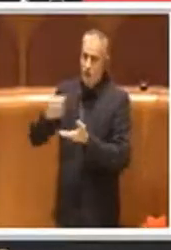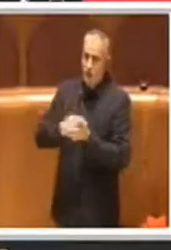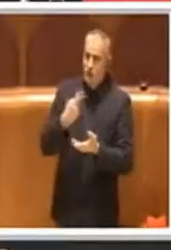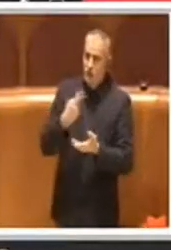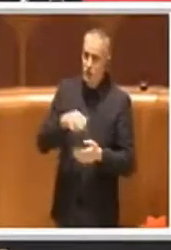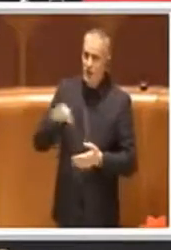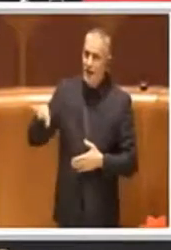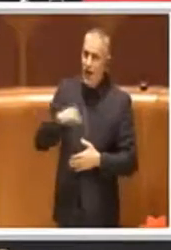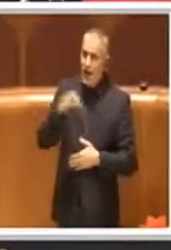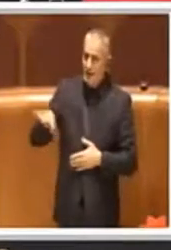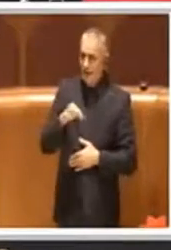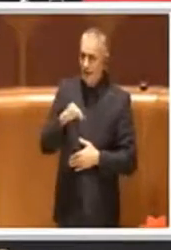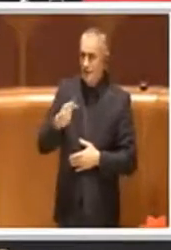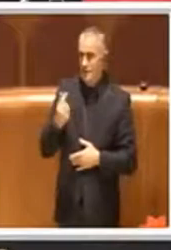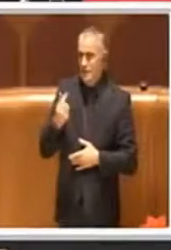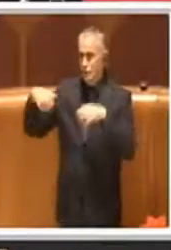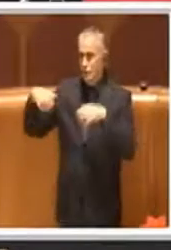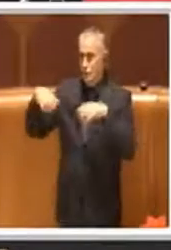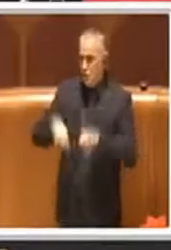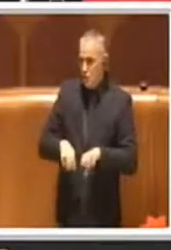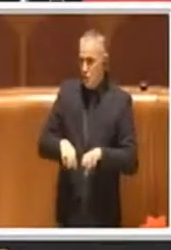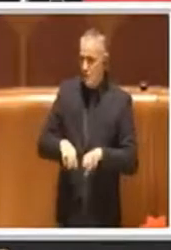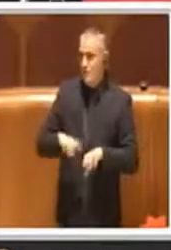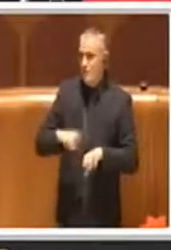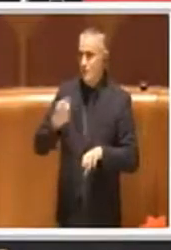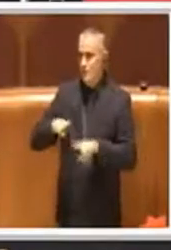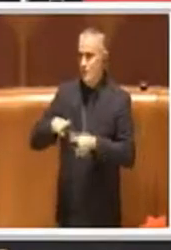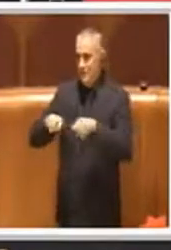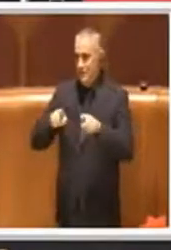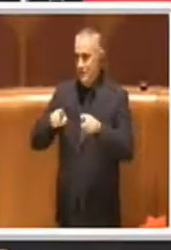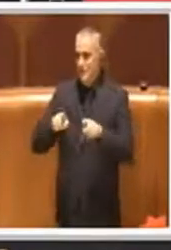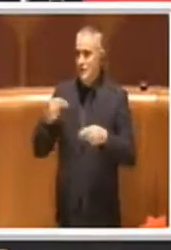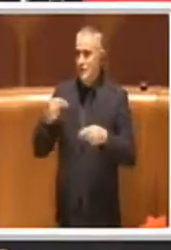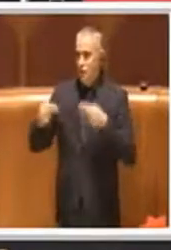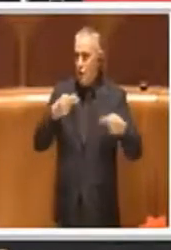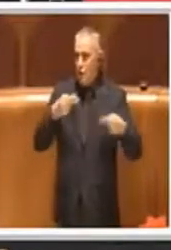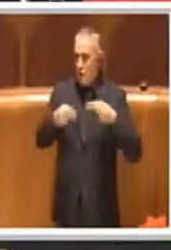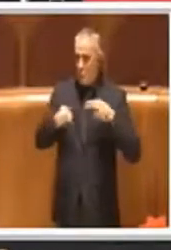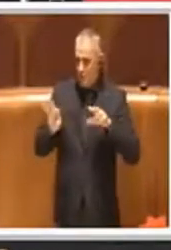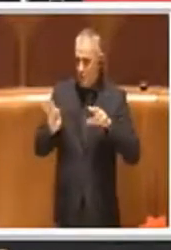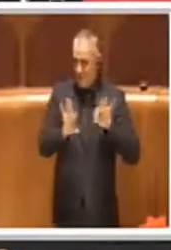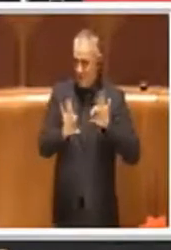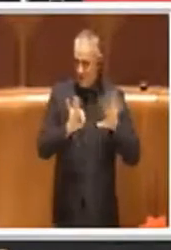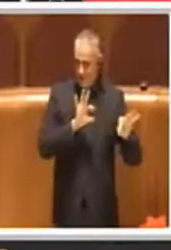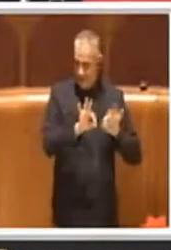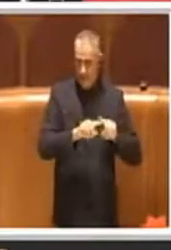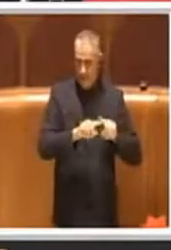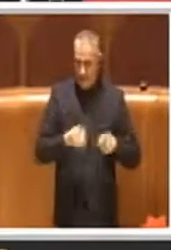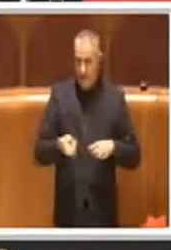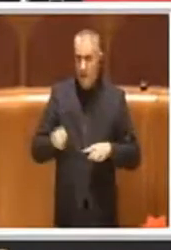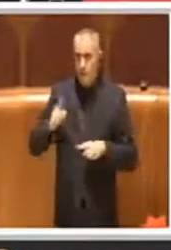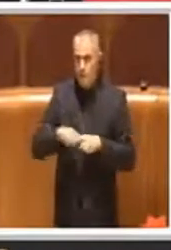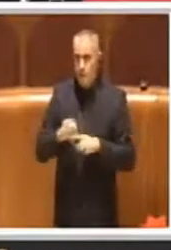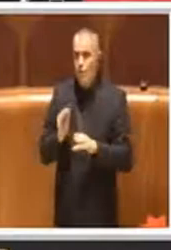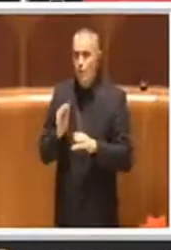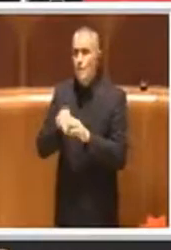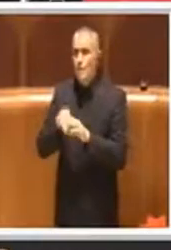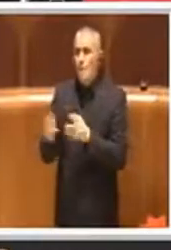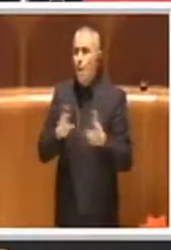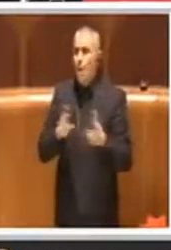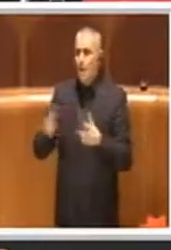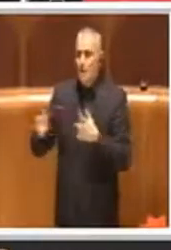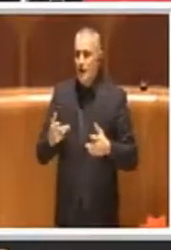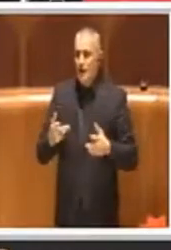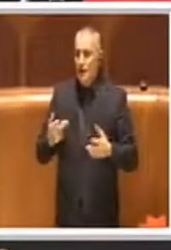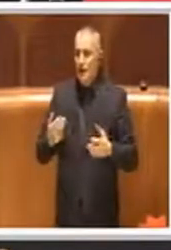agevolazioni e sconti presso una rete di esercizi commerciali selezionati e all'iniziativa di mobilità come le navette elettriche,